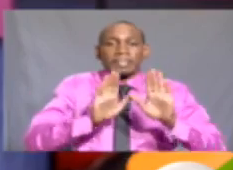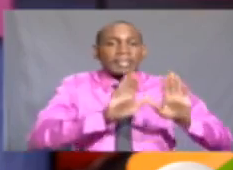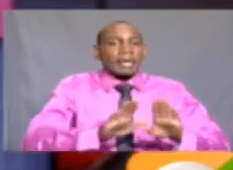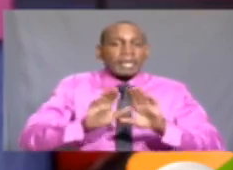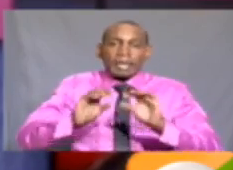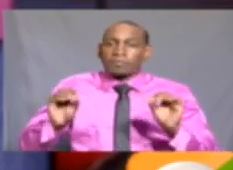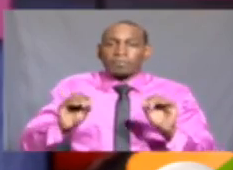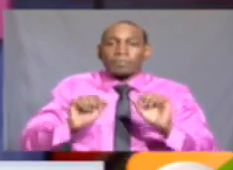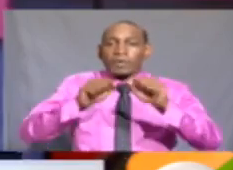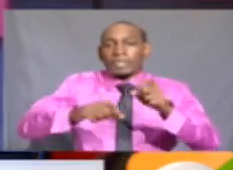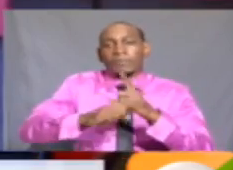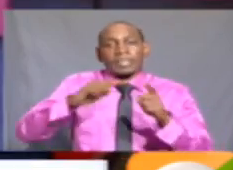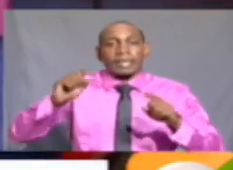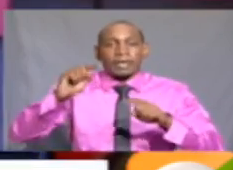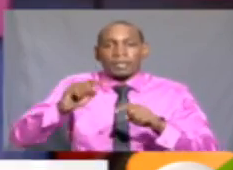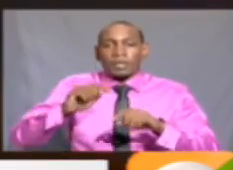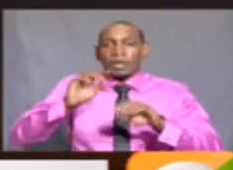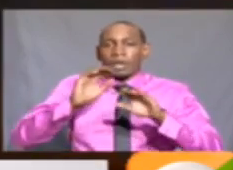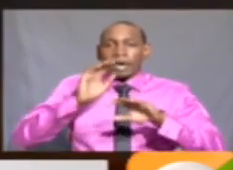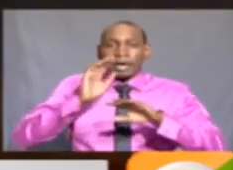they kill you for no reason.